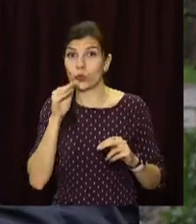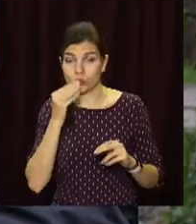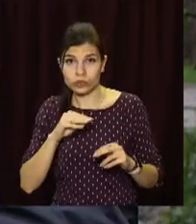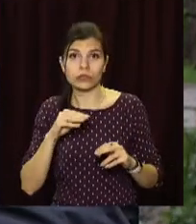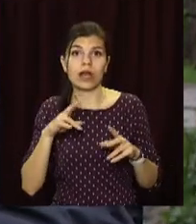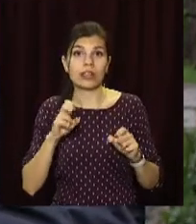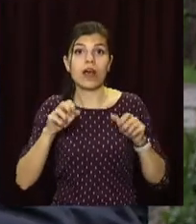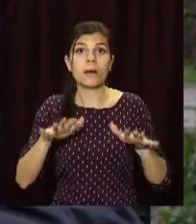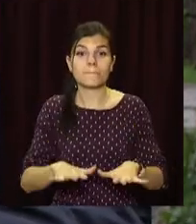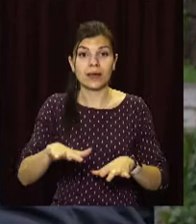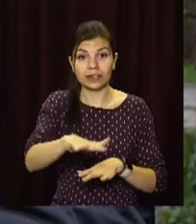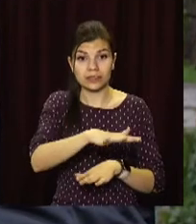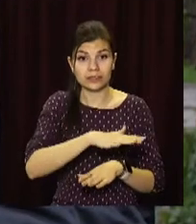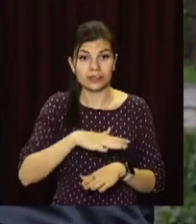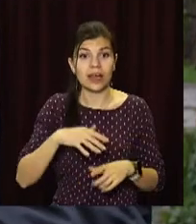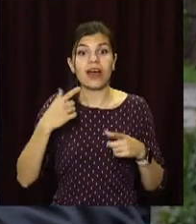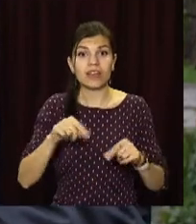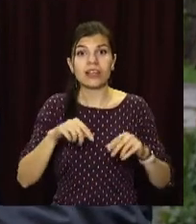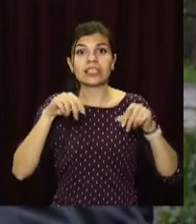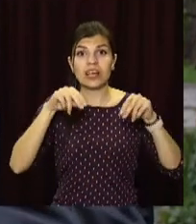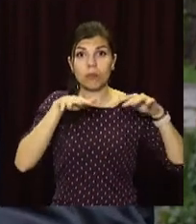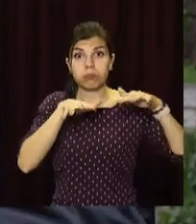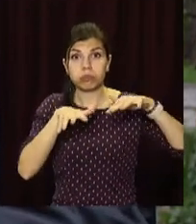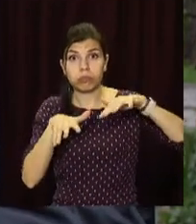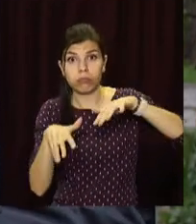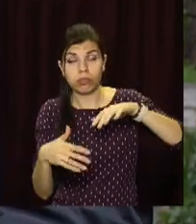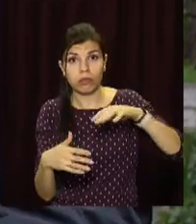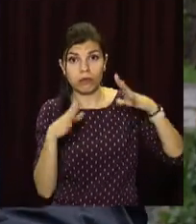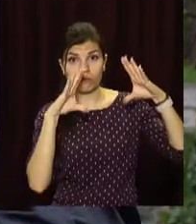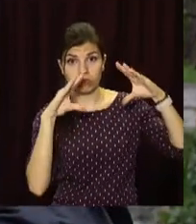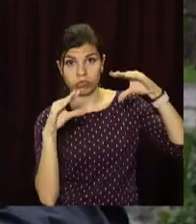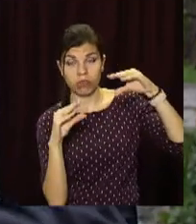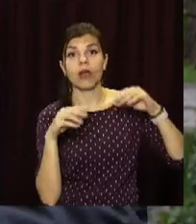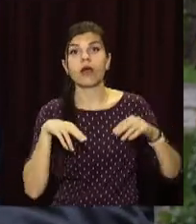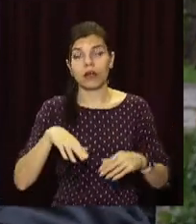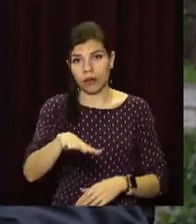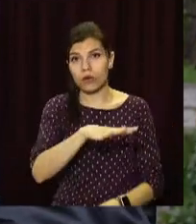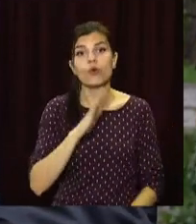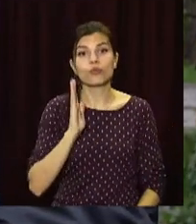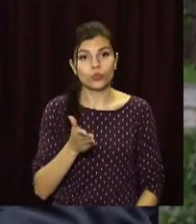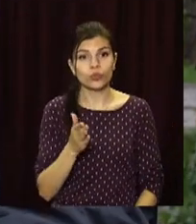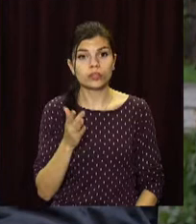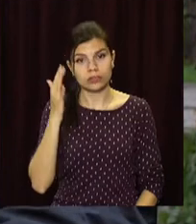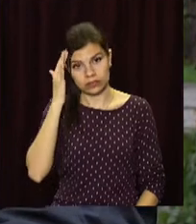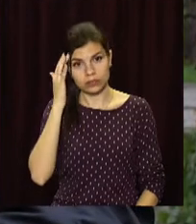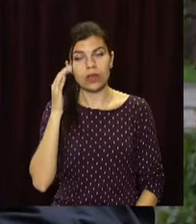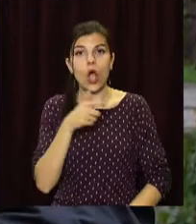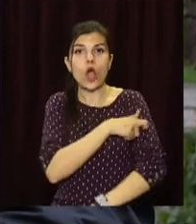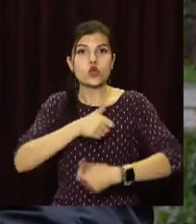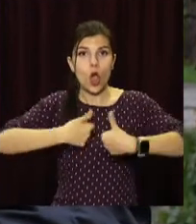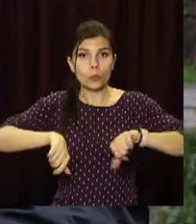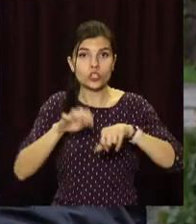на место сползания грунта будет и состояние путепровода будет отправлена